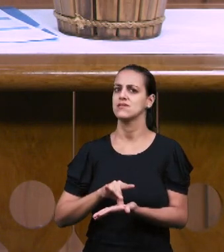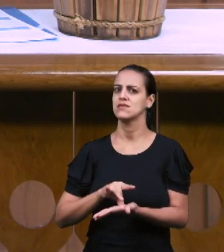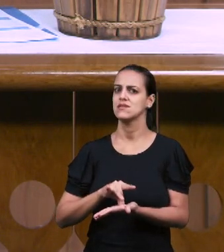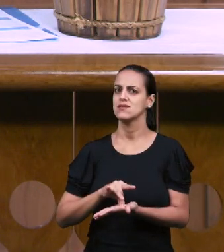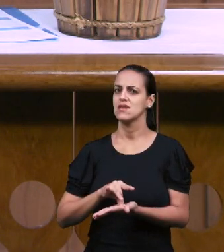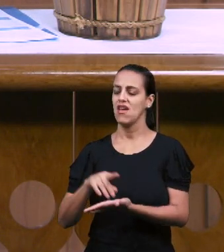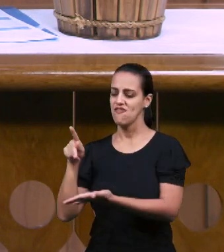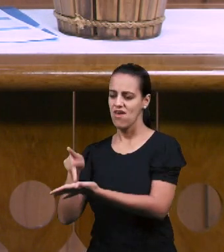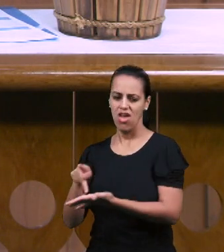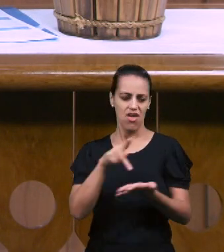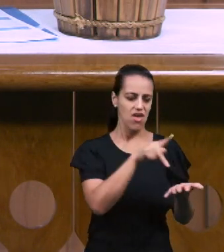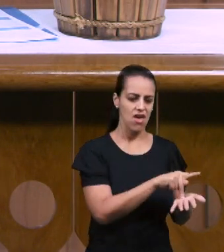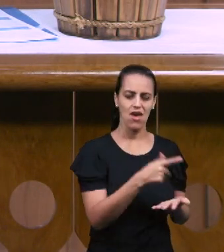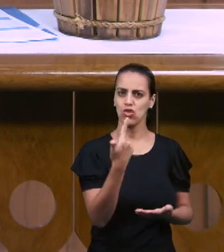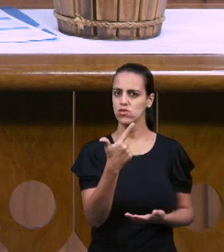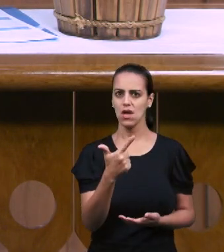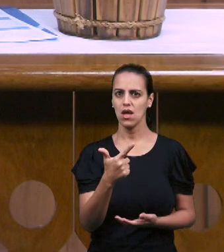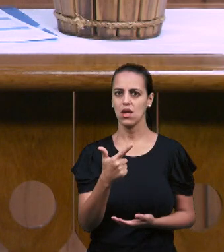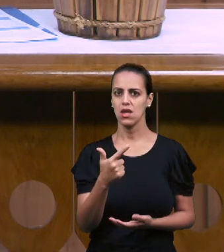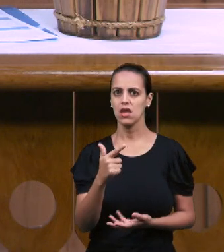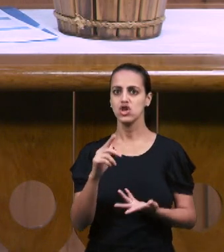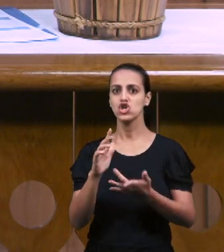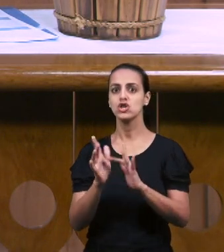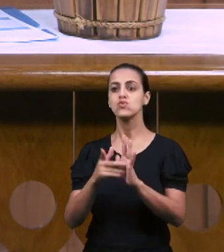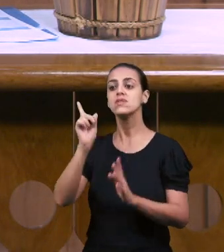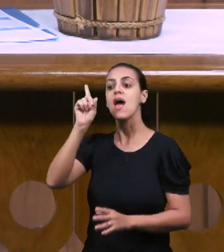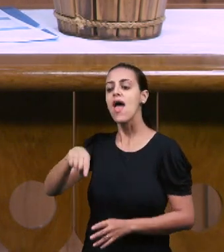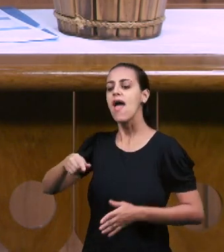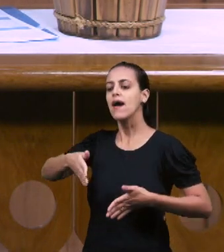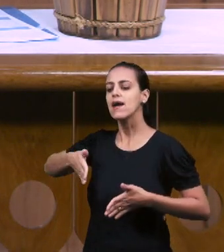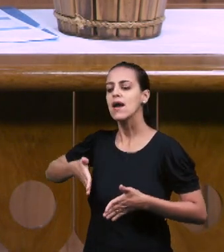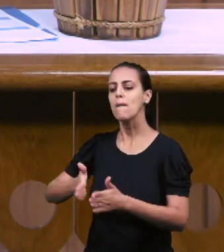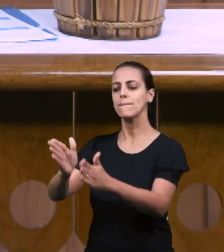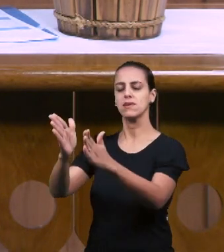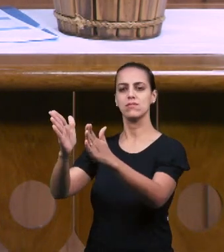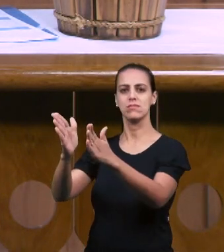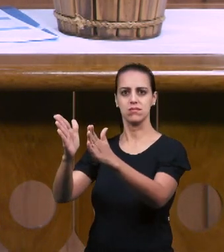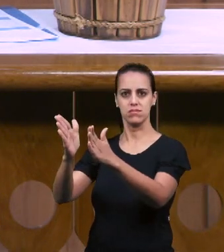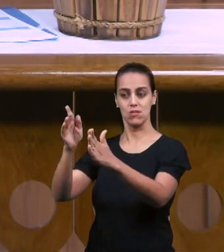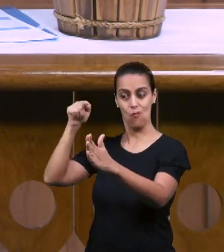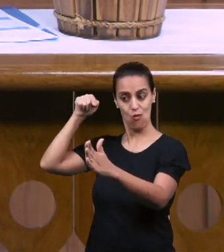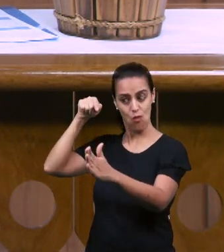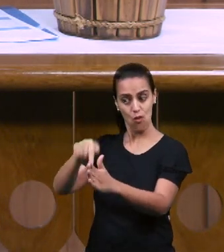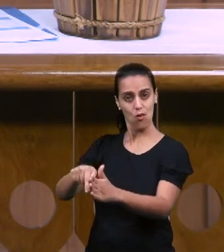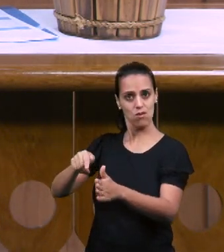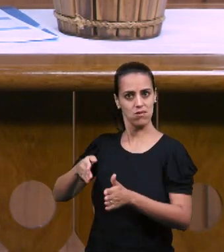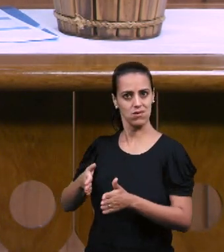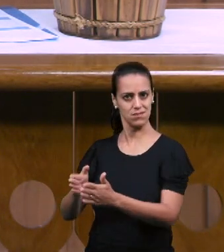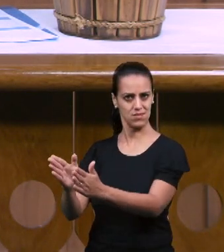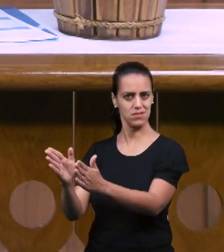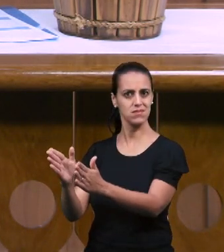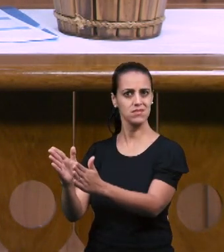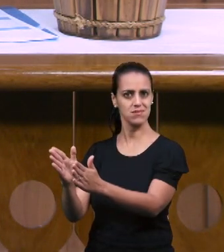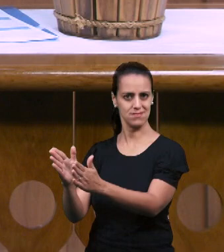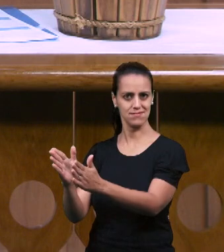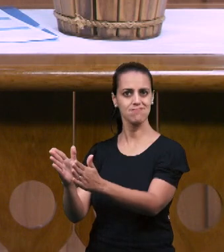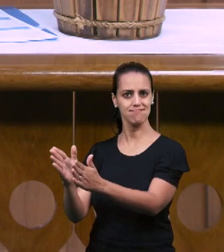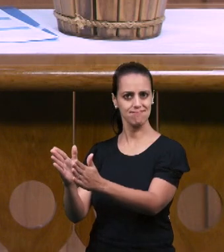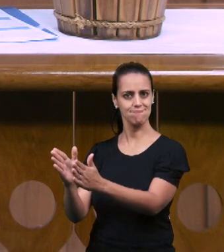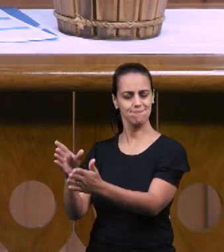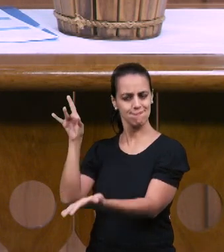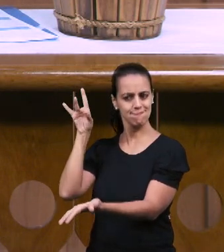chemin. Ce n'est pas un chemin, c'est le chemin. Donc l'article est